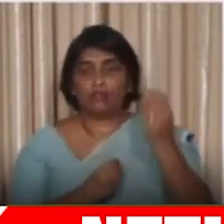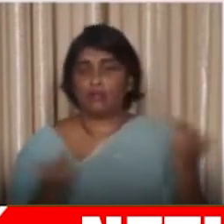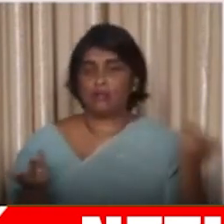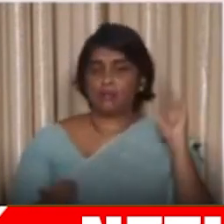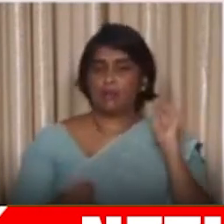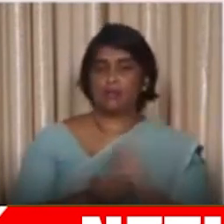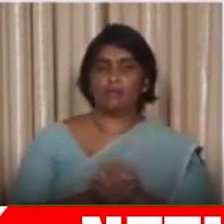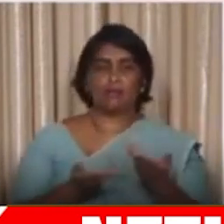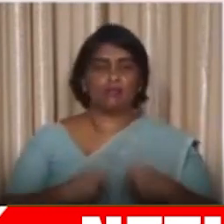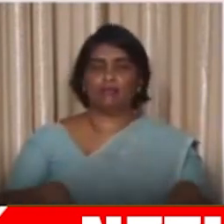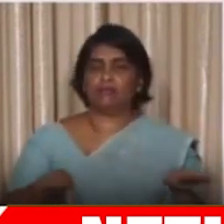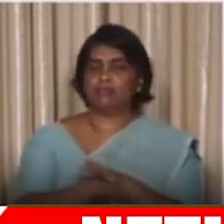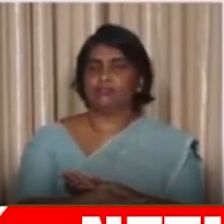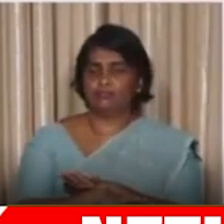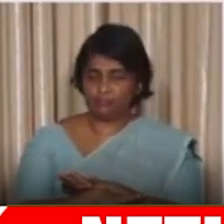තියෙනවා. දැන් පොළවේ වල දානවා.